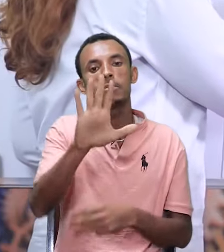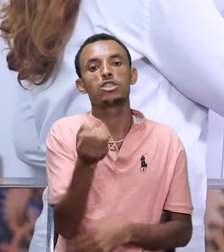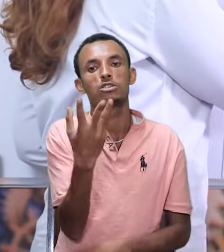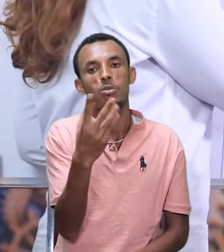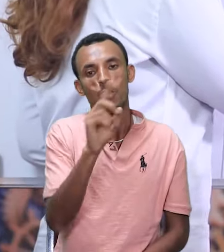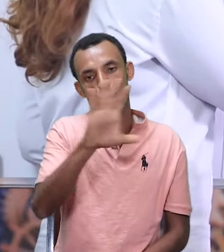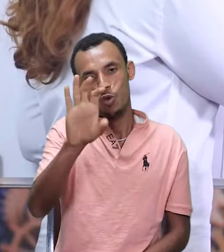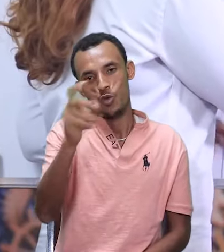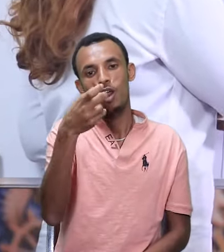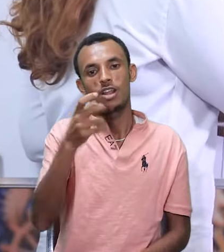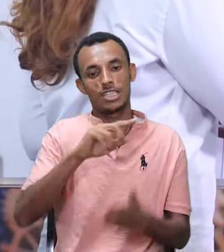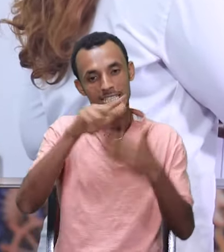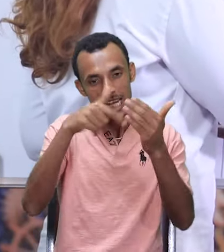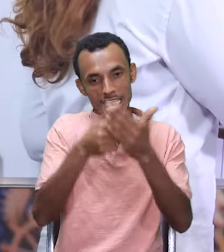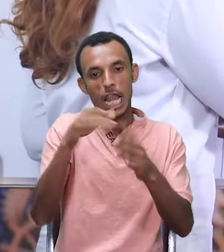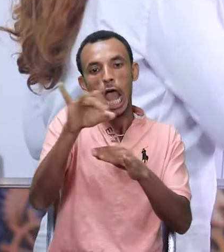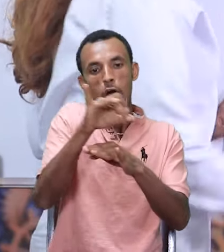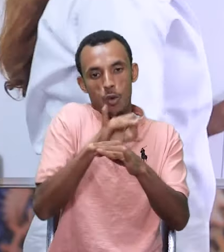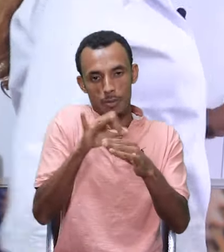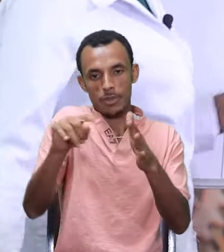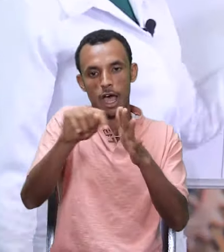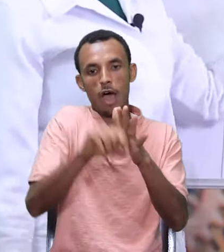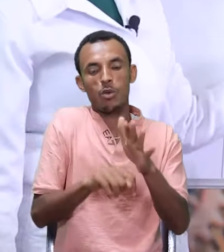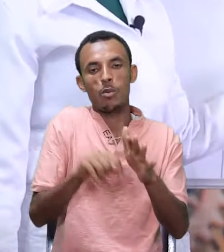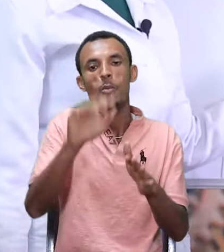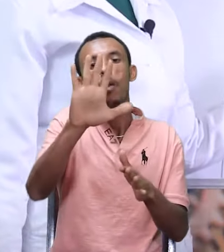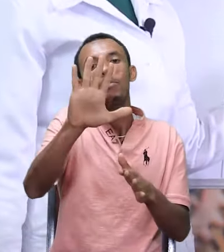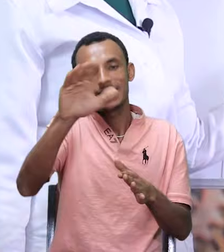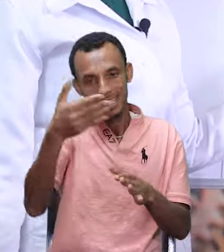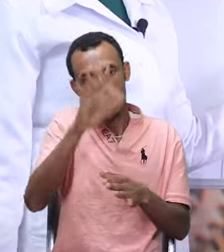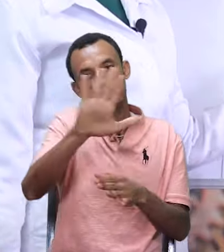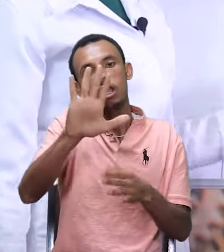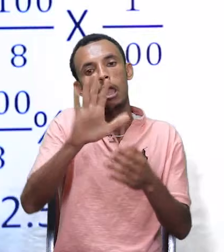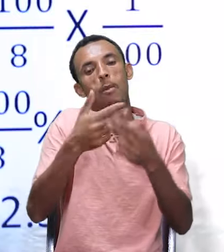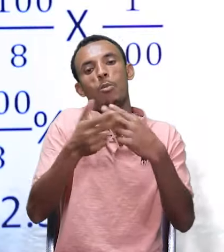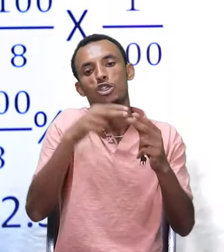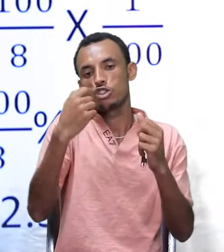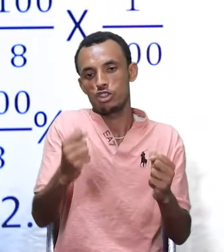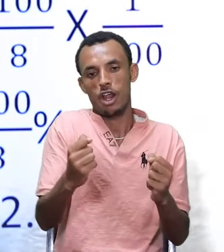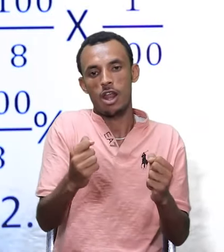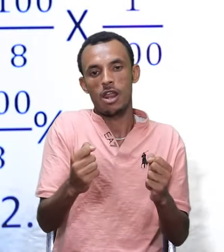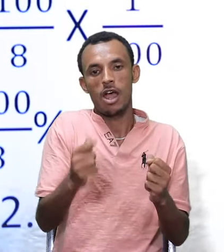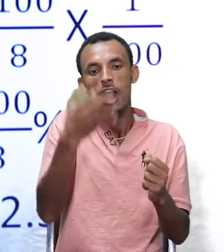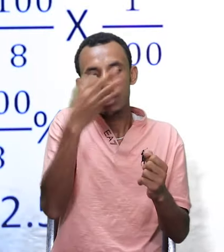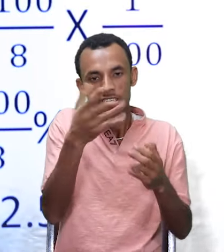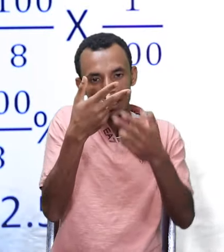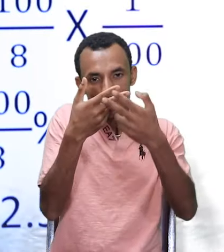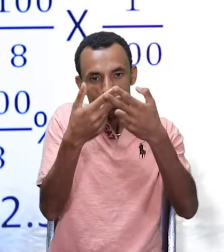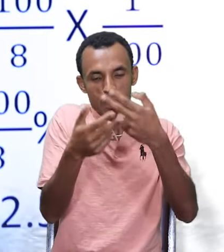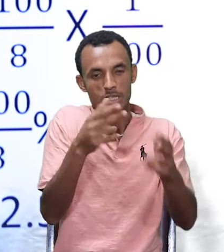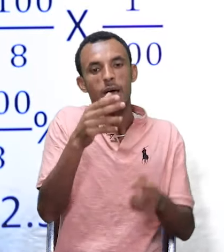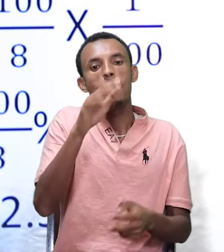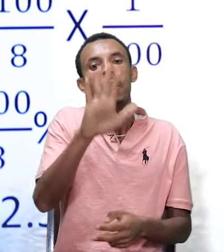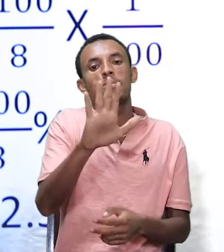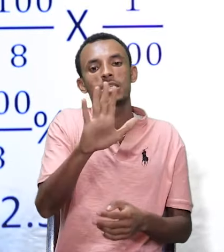ሲባዛ መቶ ይመጣል። ስለዚህ ለአሉንም ታህቱንም በ5/5 እናባዛለን። ከዛ 19 ሲባዛ